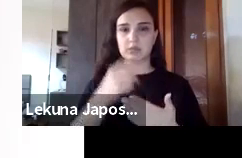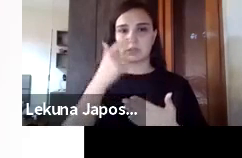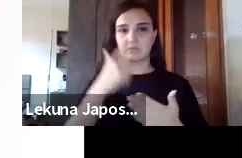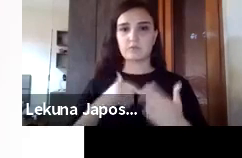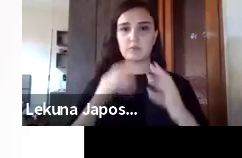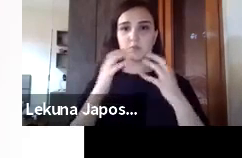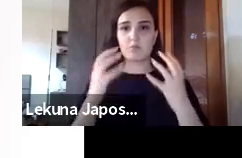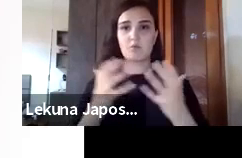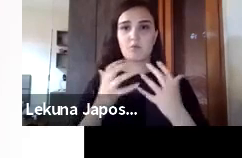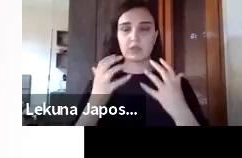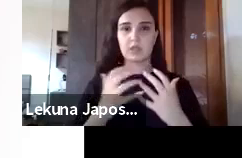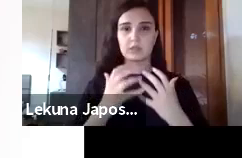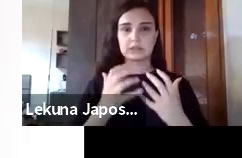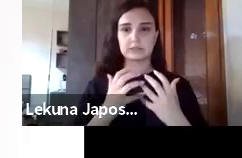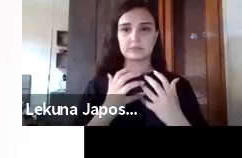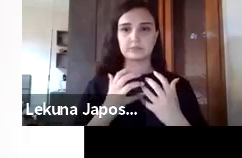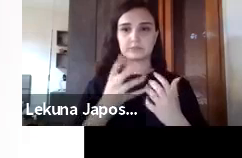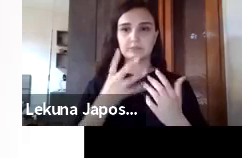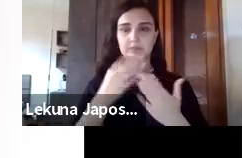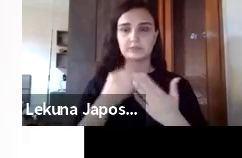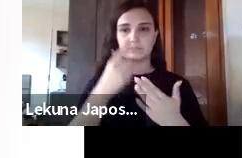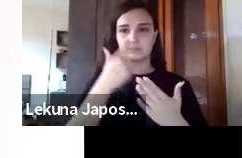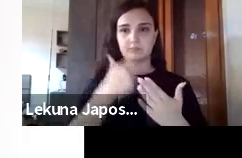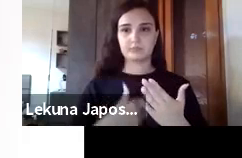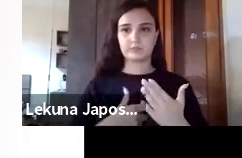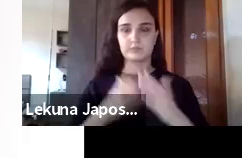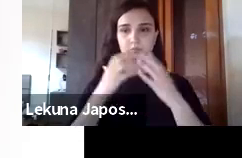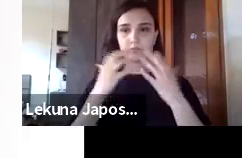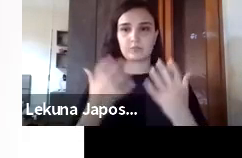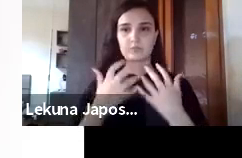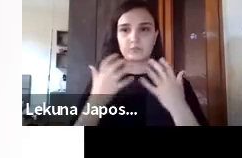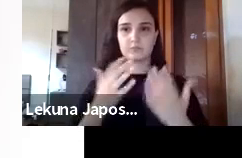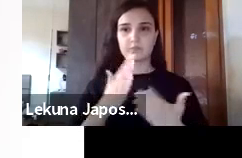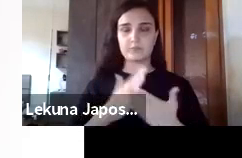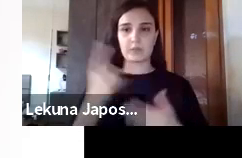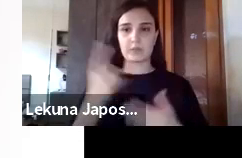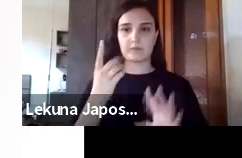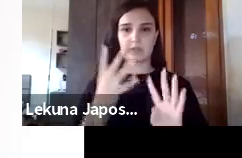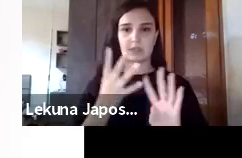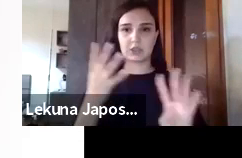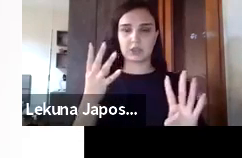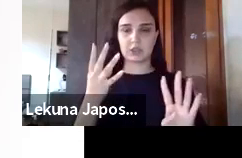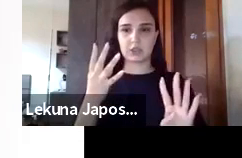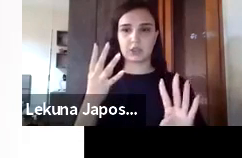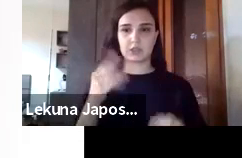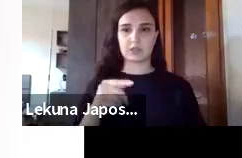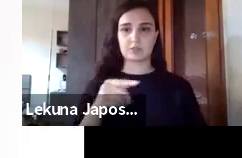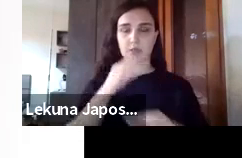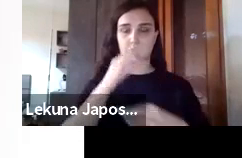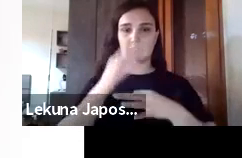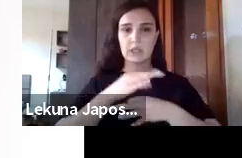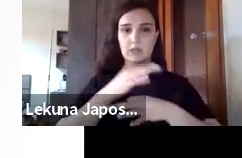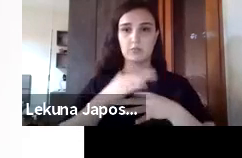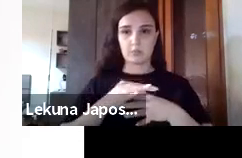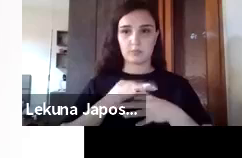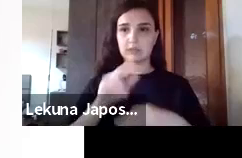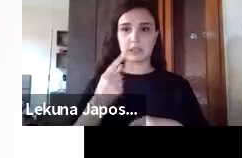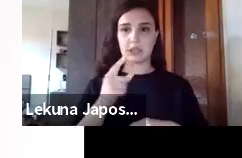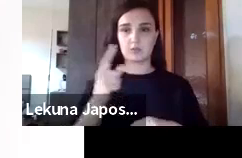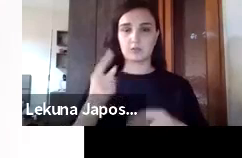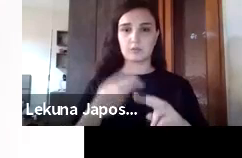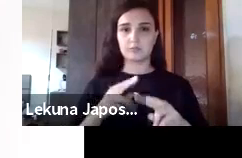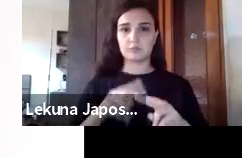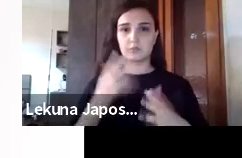თავზე ზრუნვა, საკუთარი თავის მოვლა არის პირველ რიგში უპირველესი პასუხისმგებლობა. და რატომ?